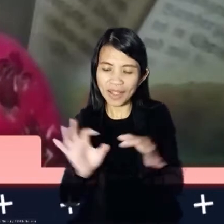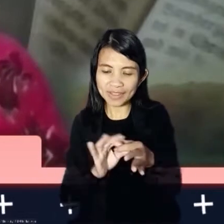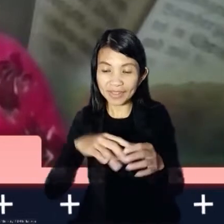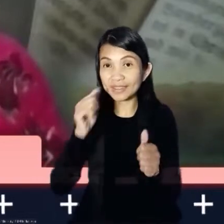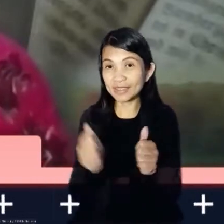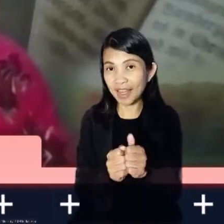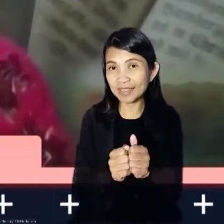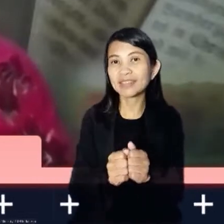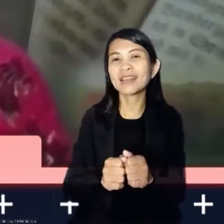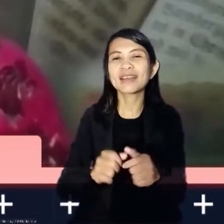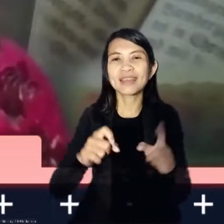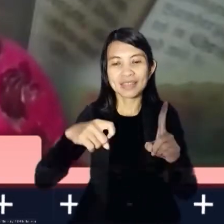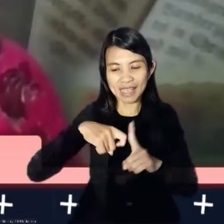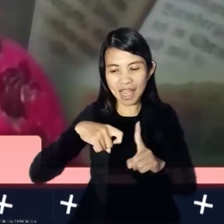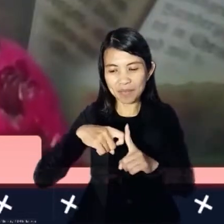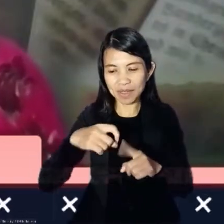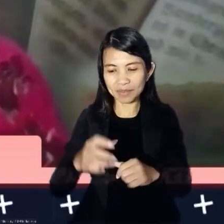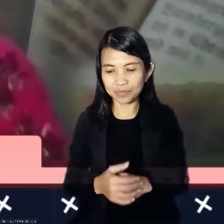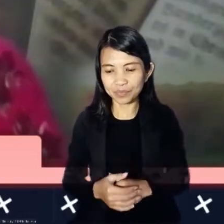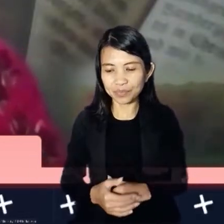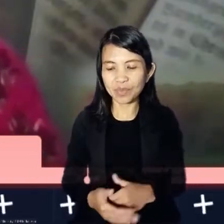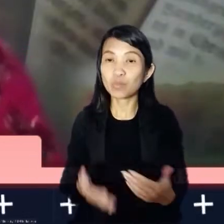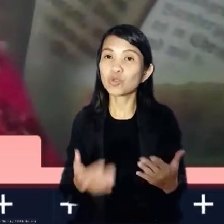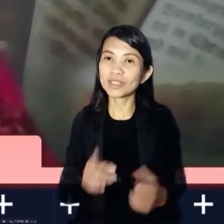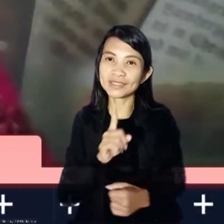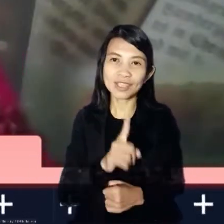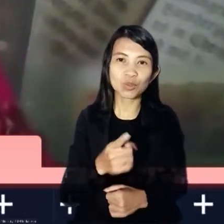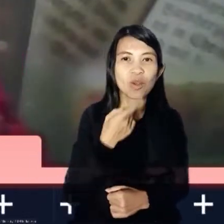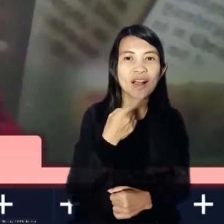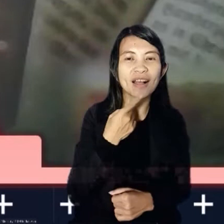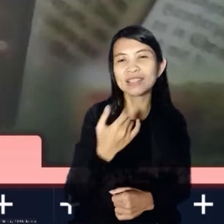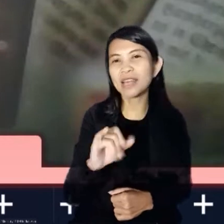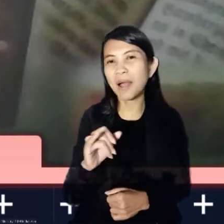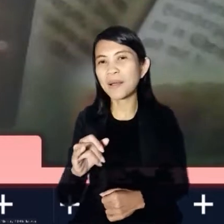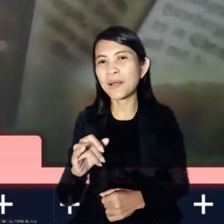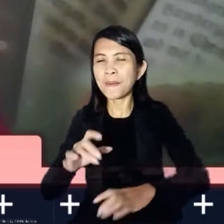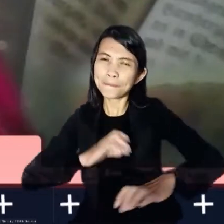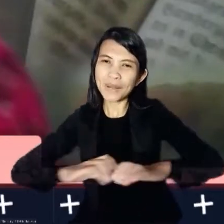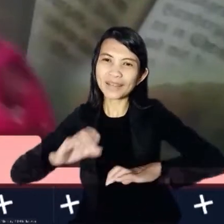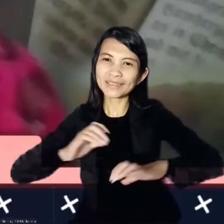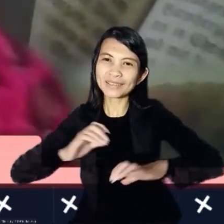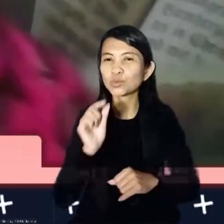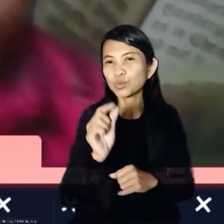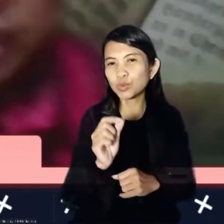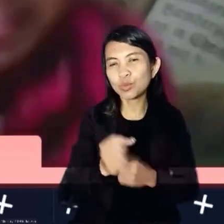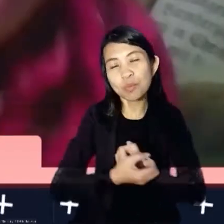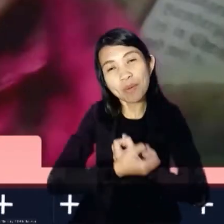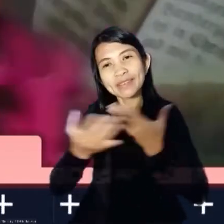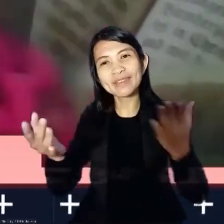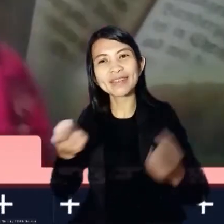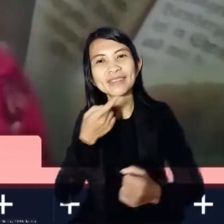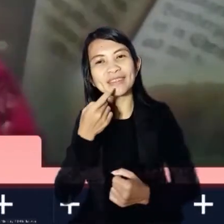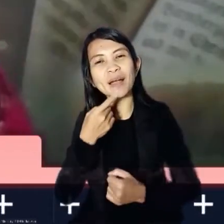mungkin salah satu hal yang praktis untuk membagi tentang pekabaran atau